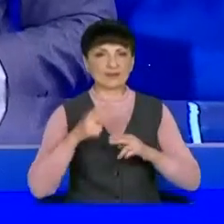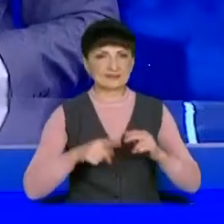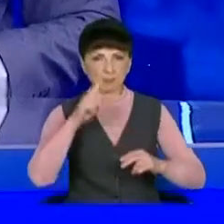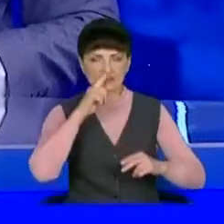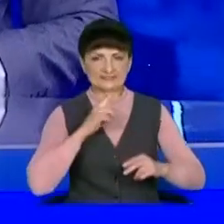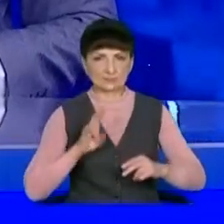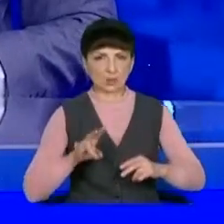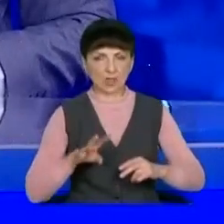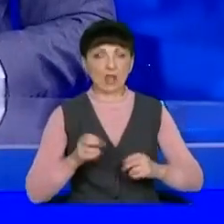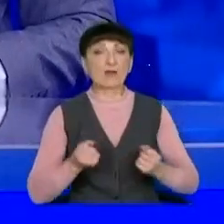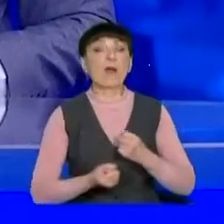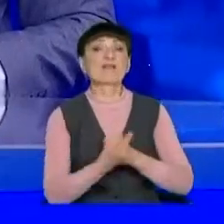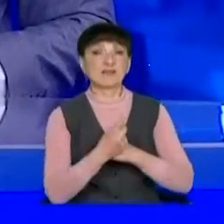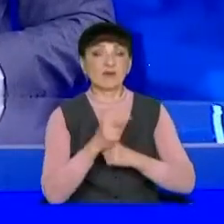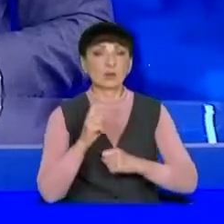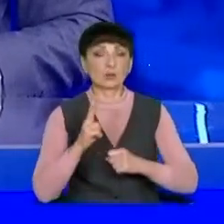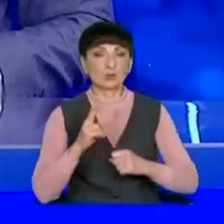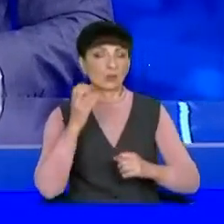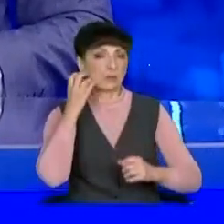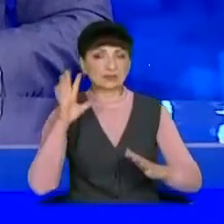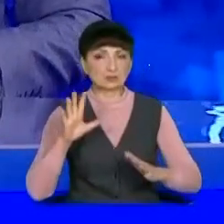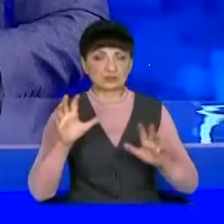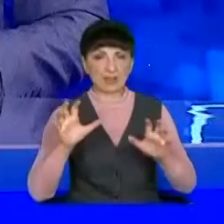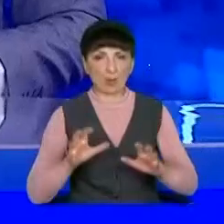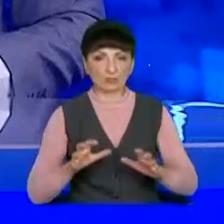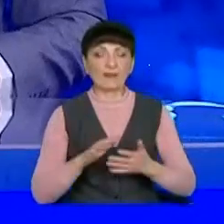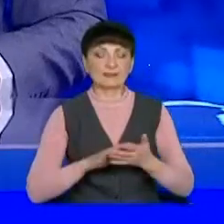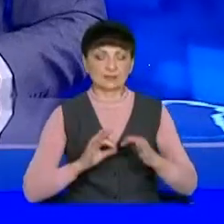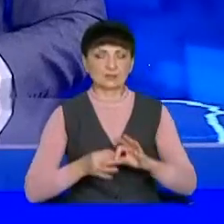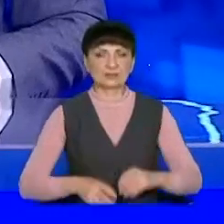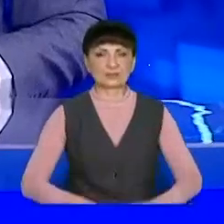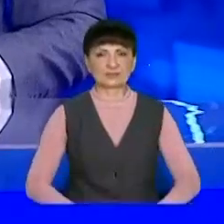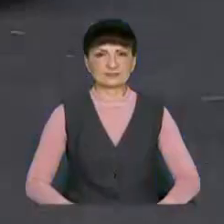месяца. Как выявляют незаконопослушных горожан, увидел Рустам Аралбаев.